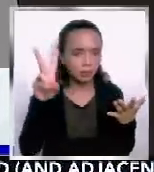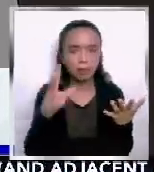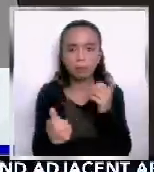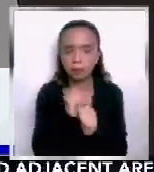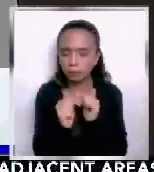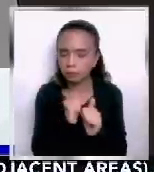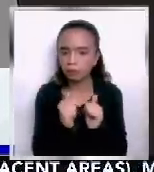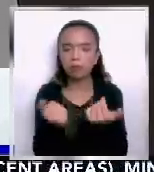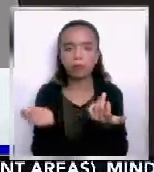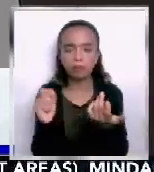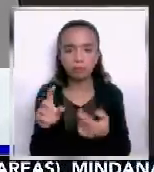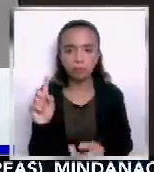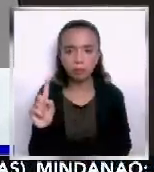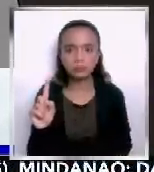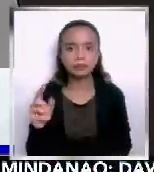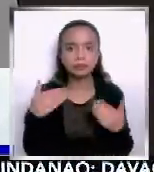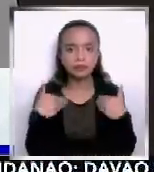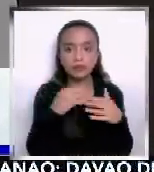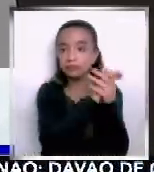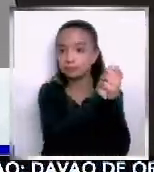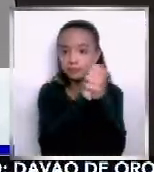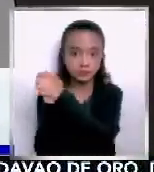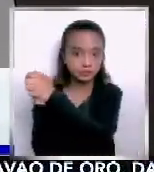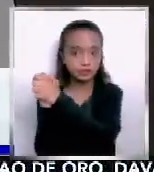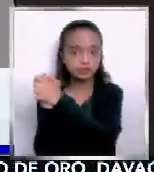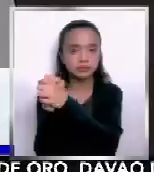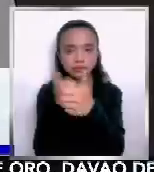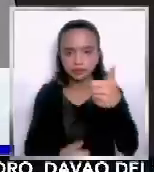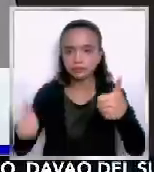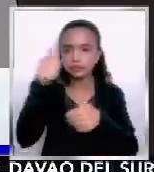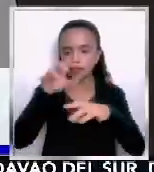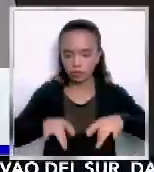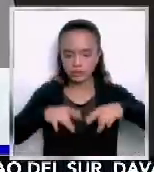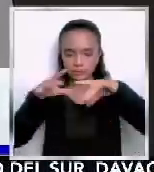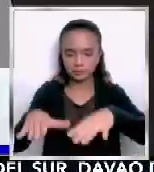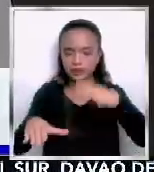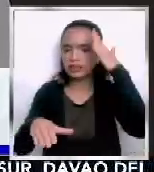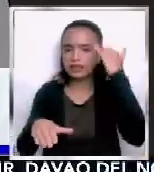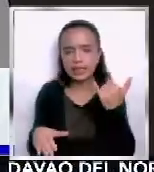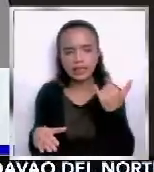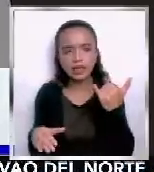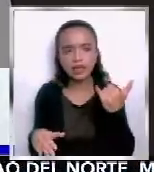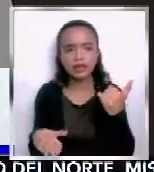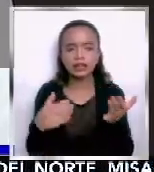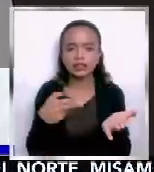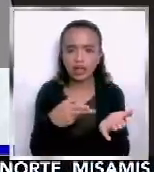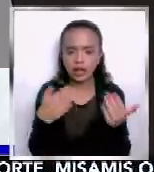ng congratulatory message ang pinuno ng bansang Australia dahil sa integridad na naganap.